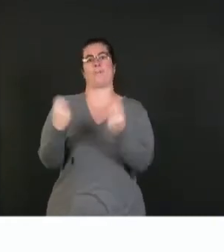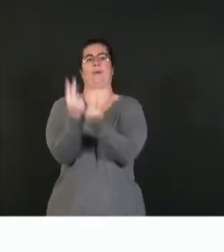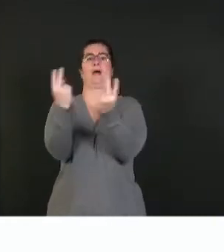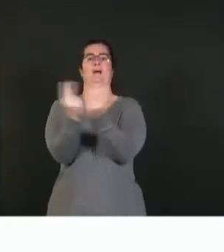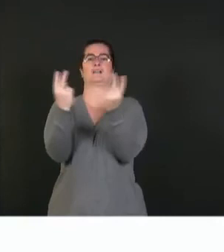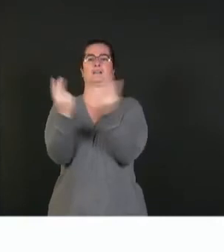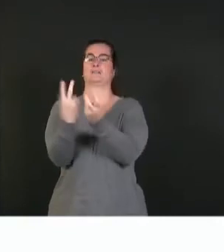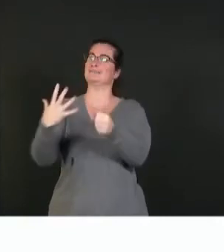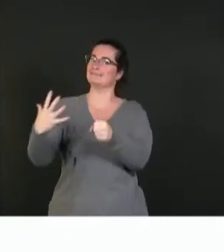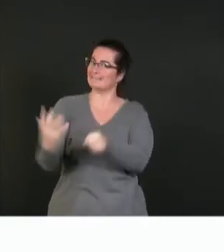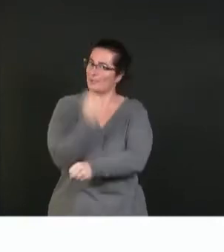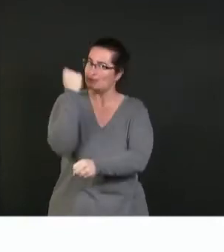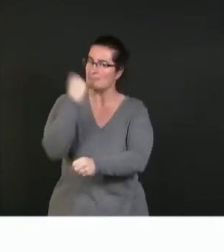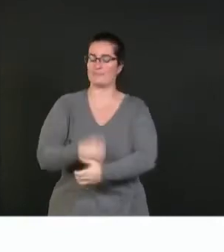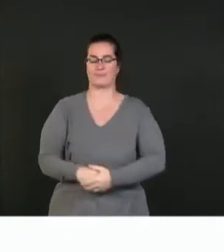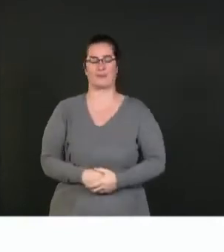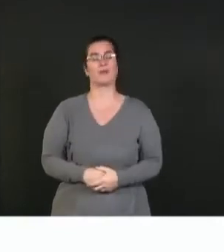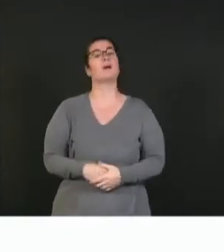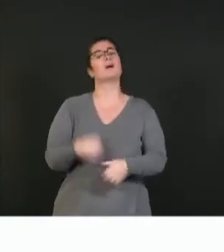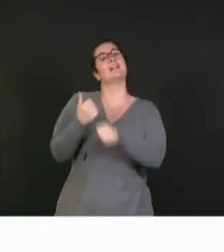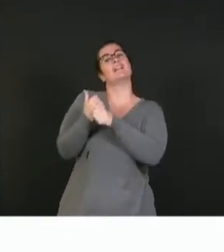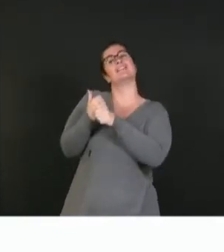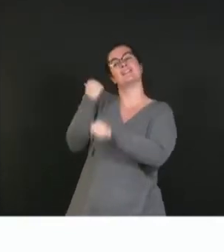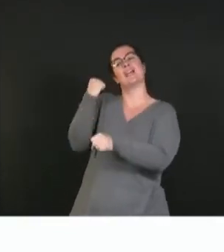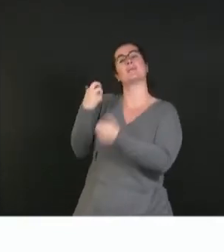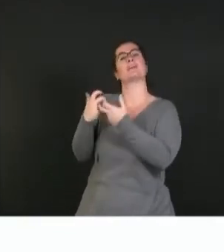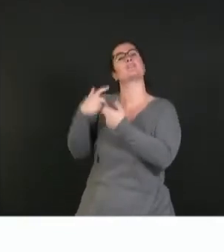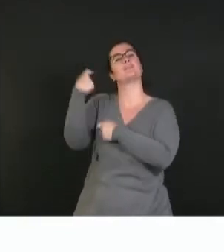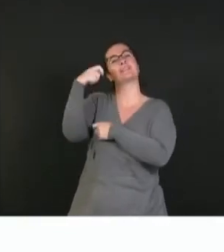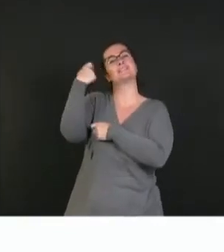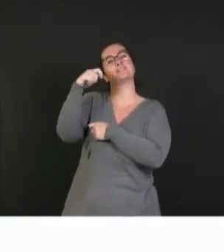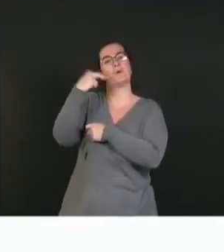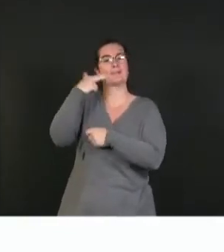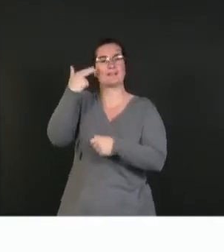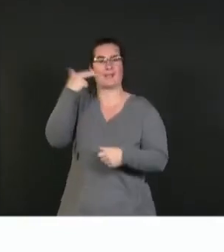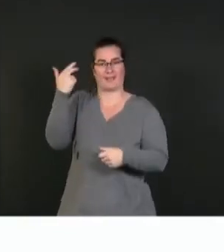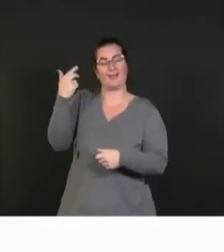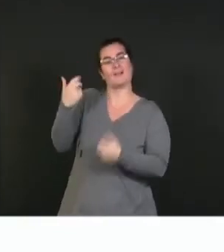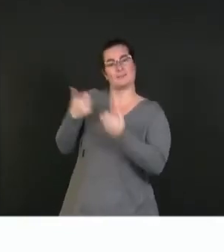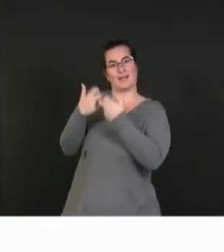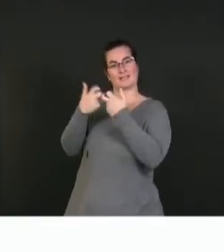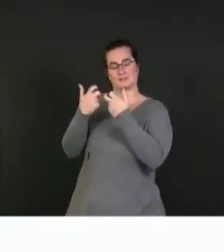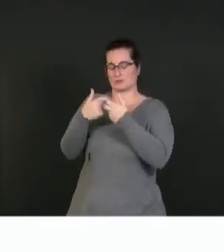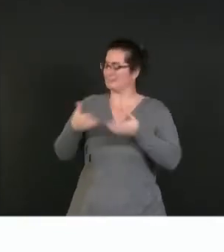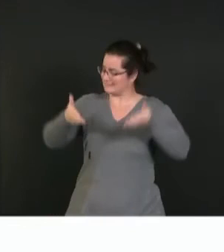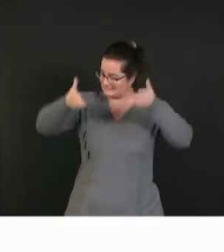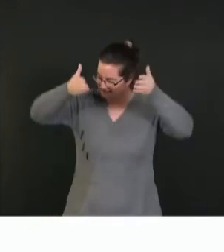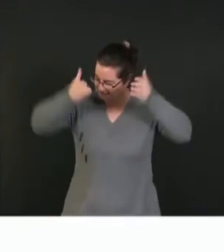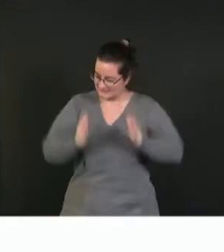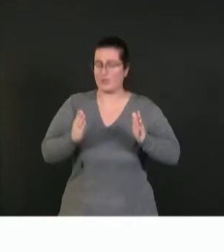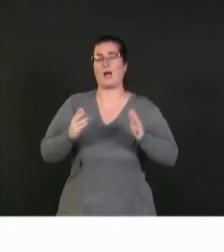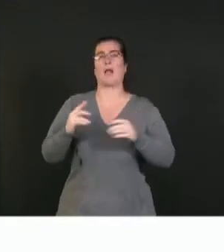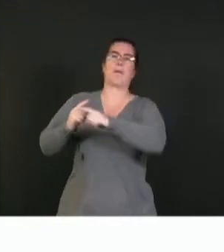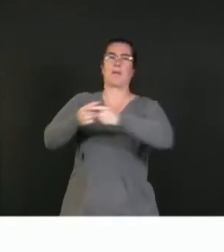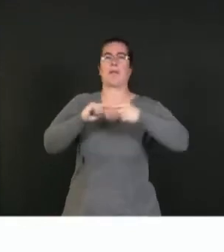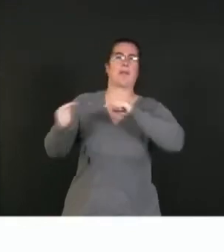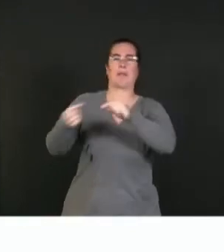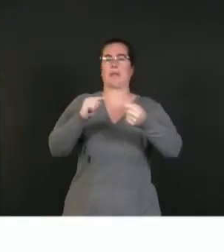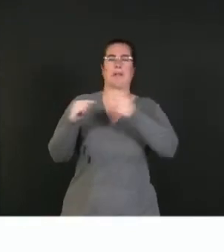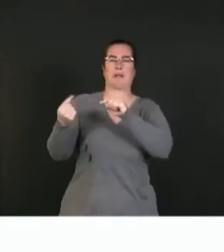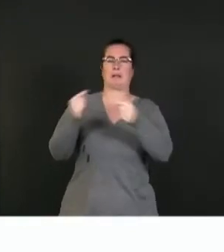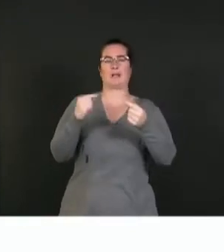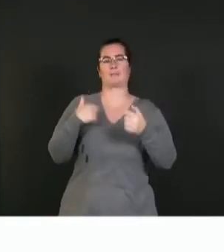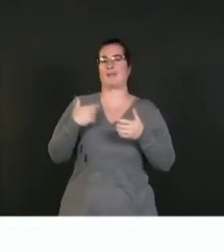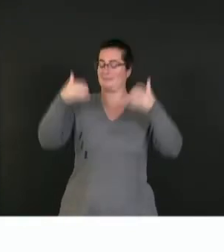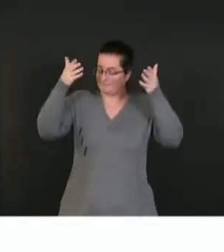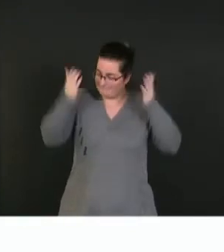dernière également, quand nous avons été élus, mon président a pris une décision très très forte, qui elle aussi a été fortement discutée, c'était celle de positionner